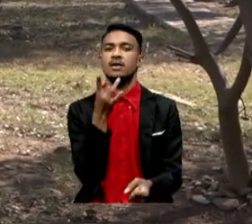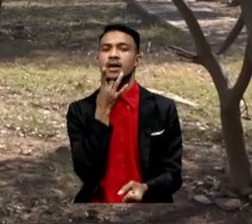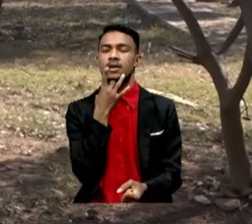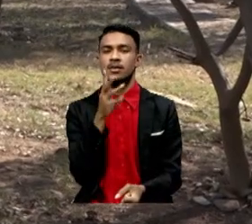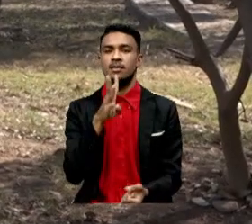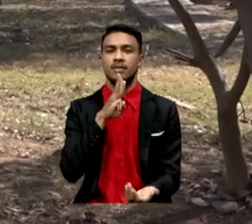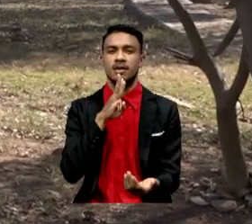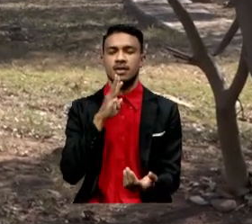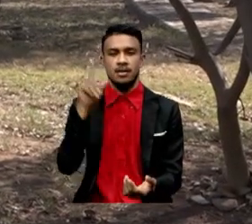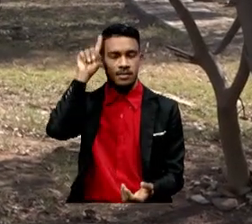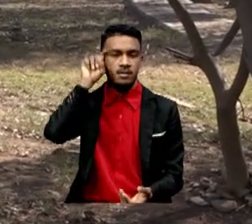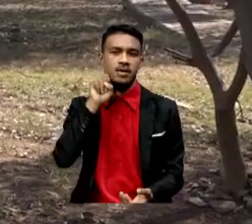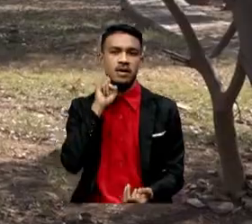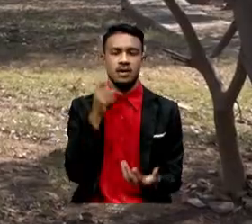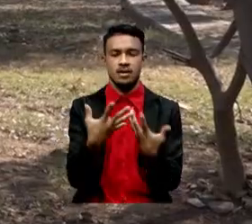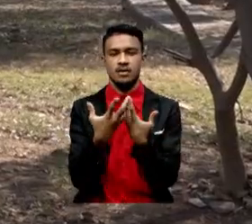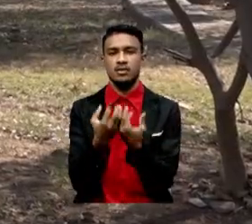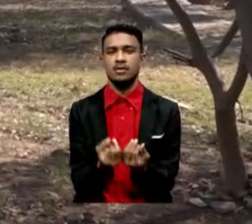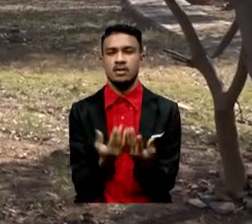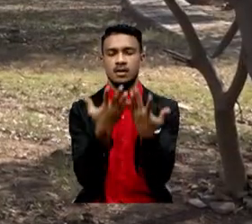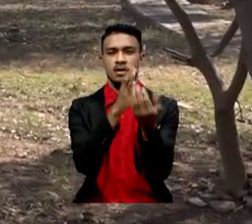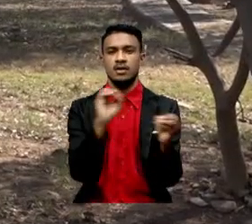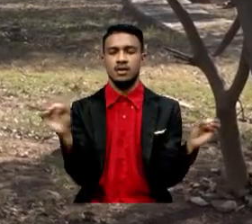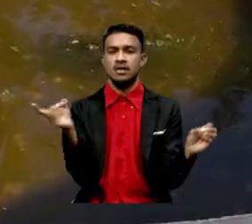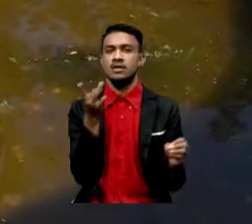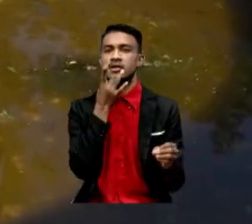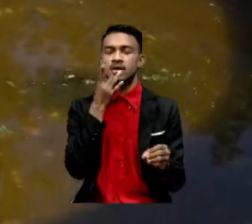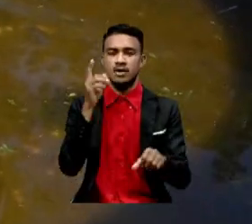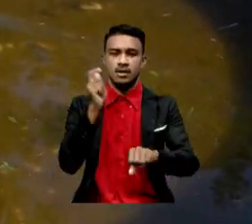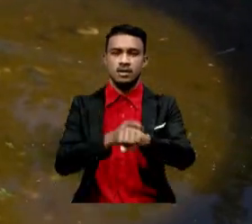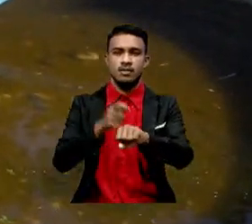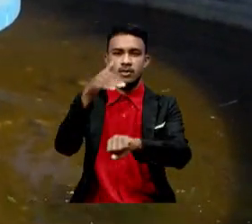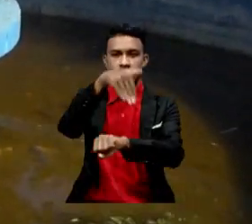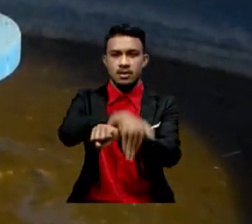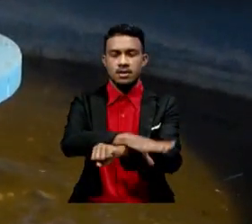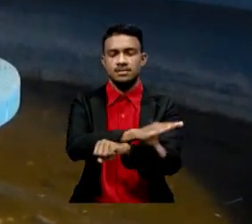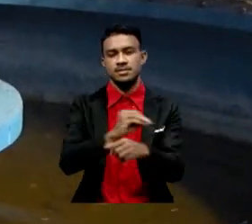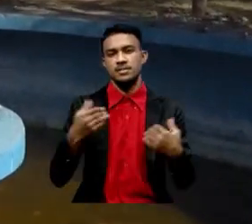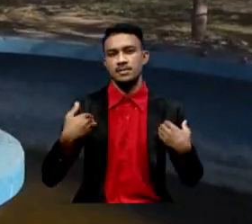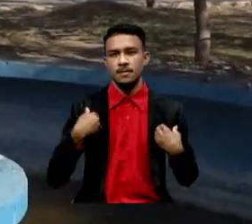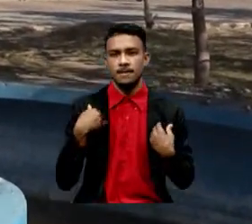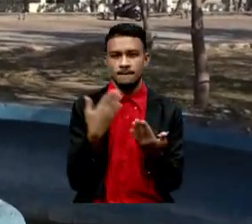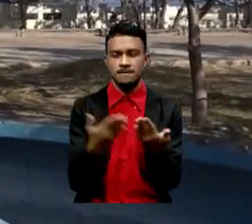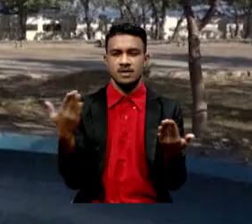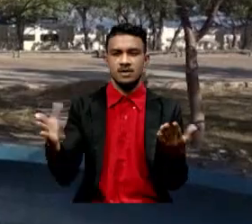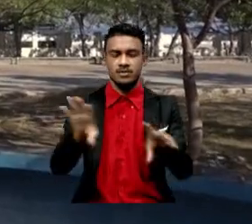dut naruk, la iha elektrisidade iha tempu kalan. Fasilidade balu abandona to